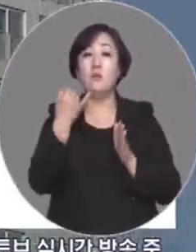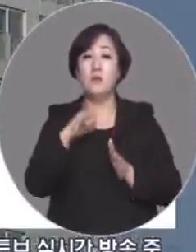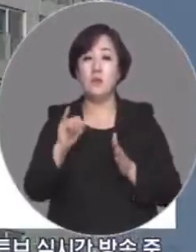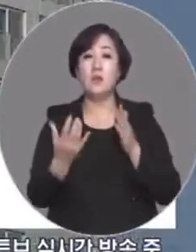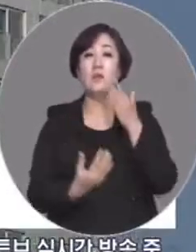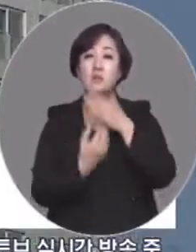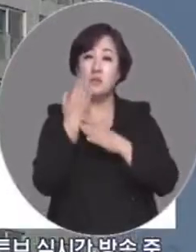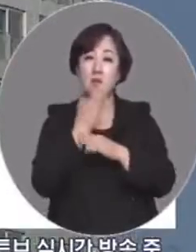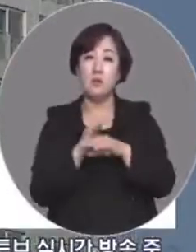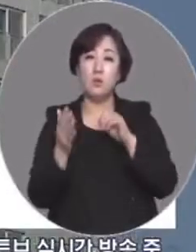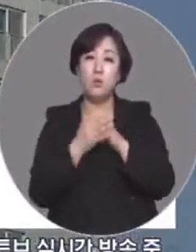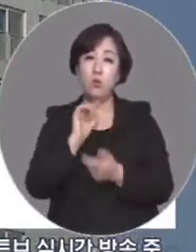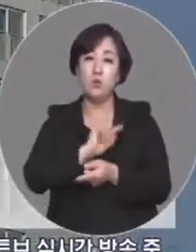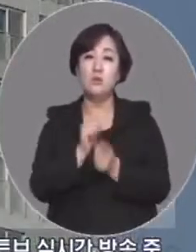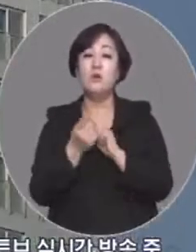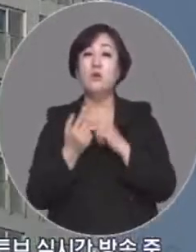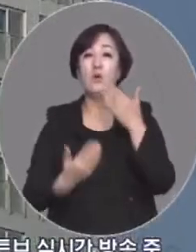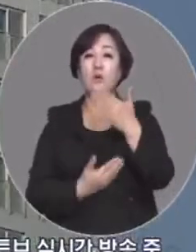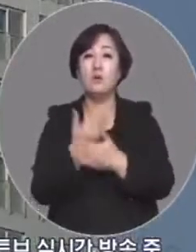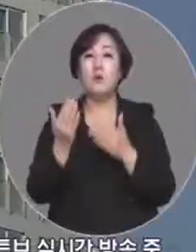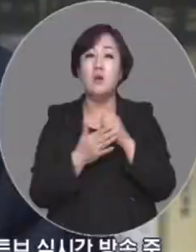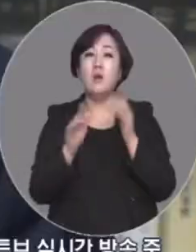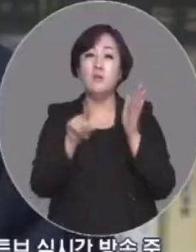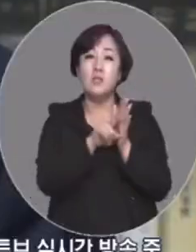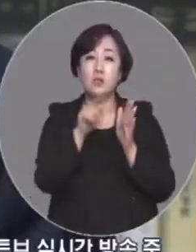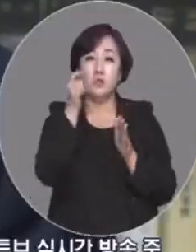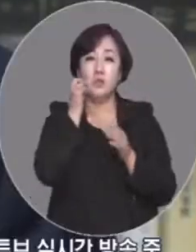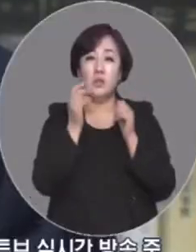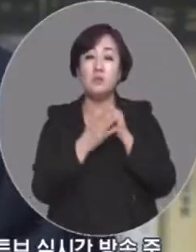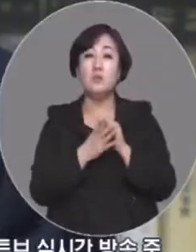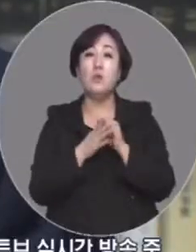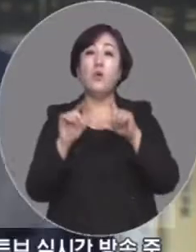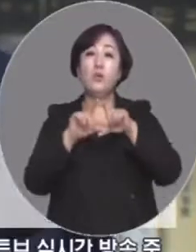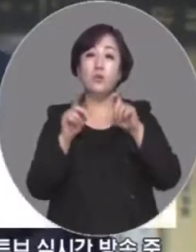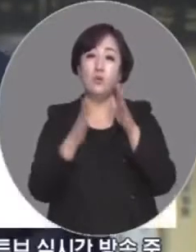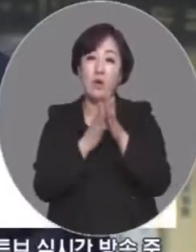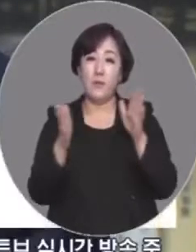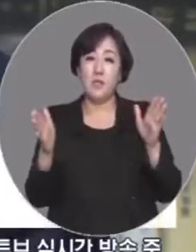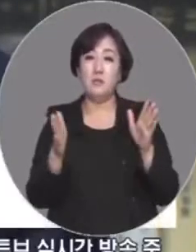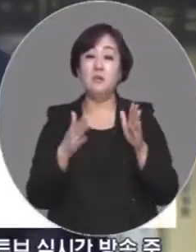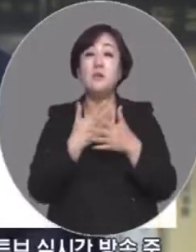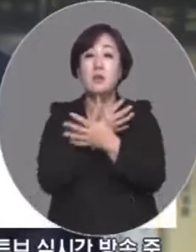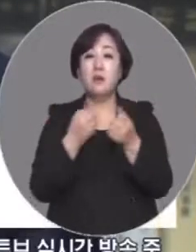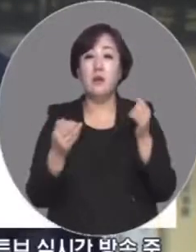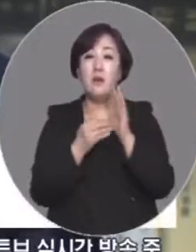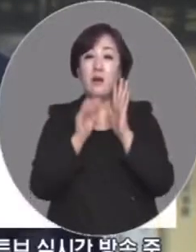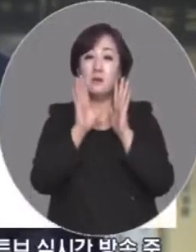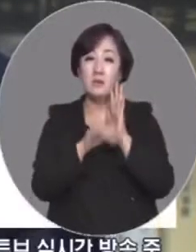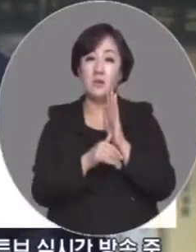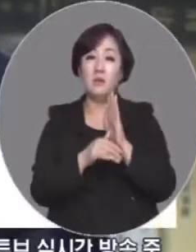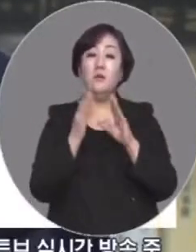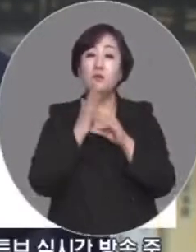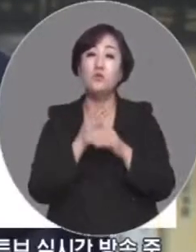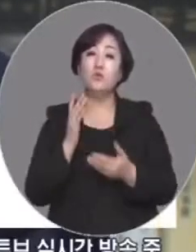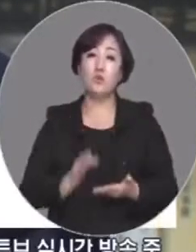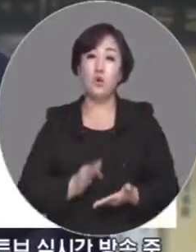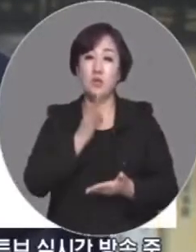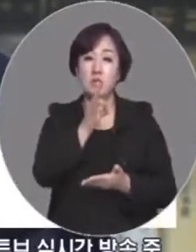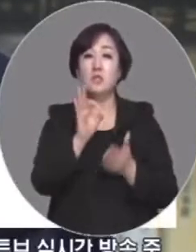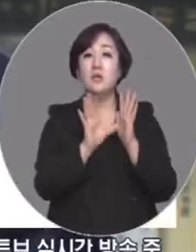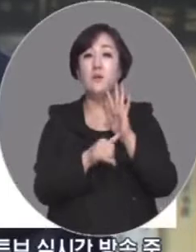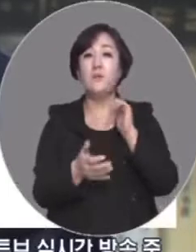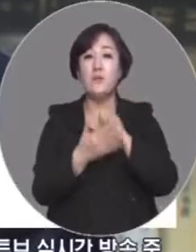시장 질서 문란을 지적하는 목소리도 만만치 않습니다. 아파트 매매 계약 당사자는 중도금